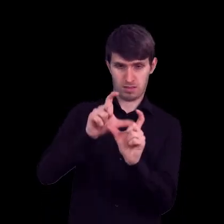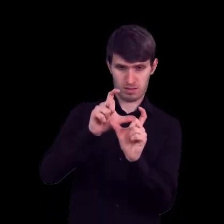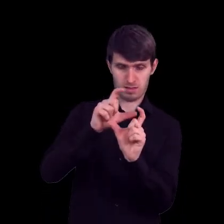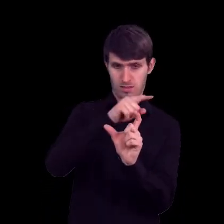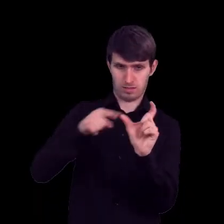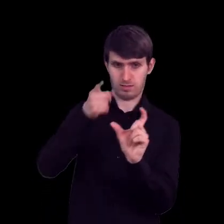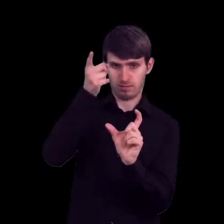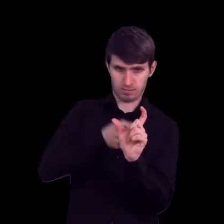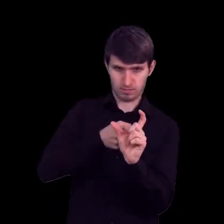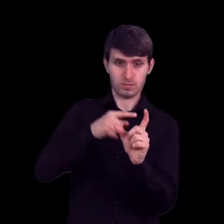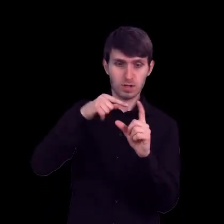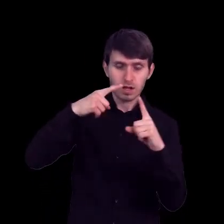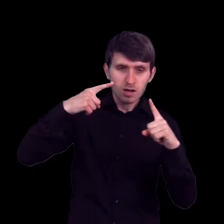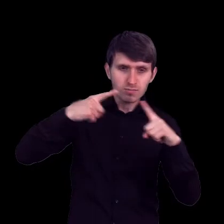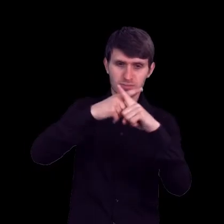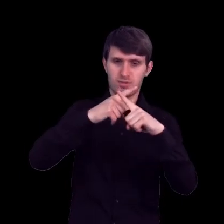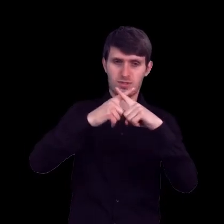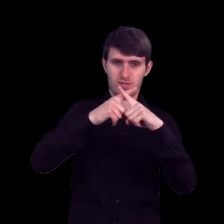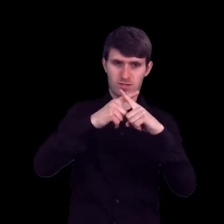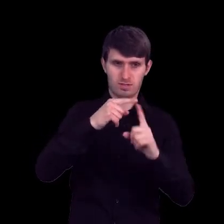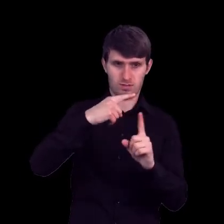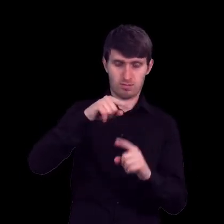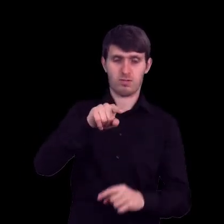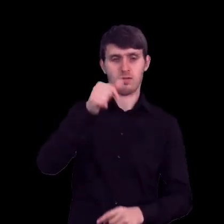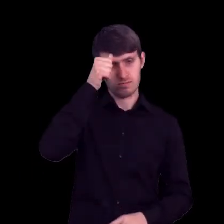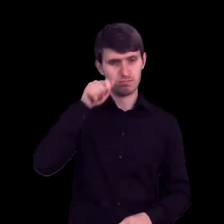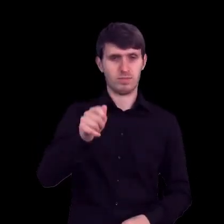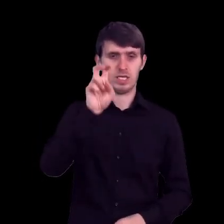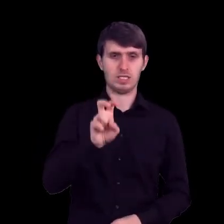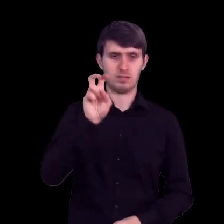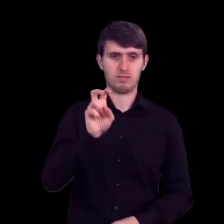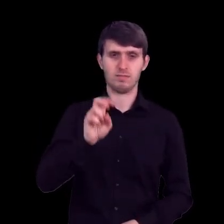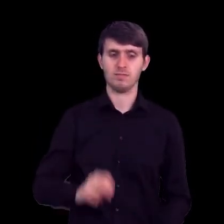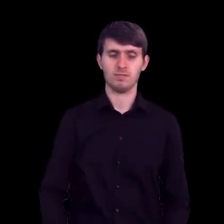I niech punkt, w którym przecinają się te odcinki, nazywa się H.